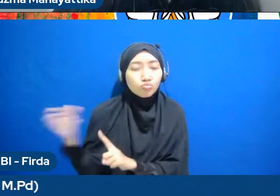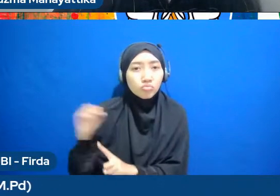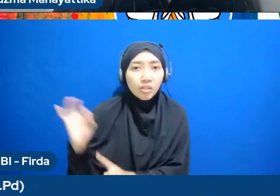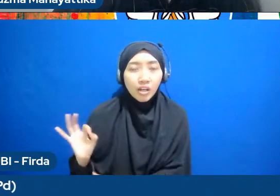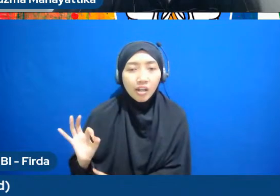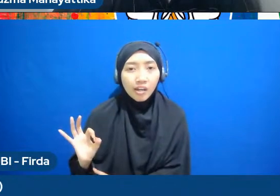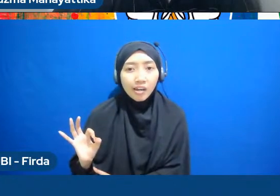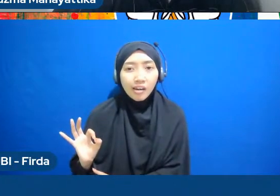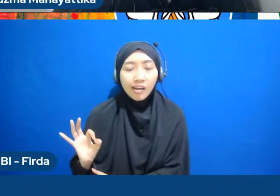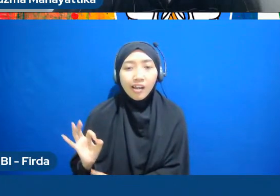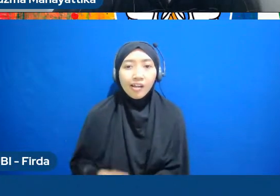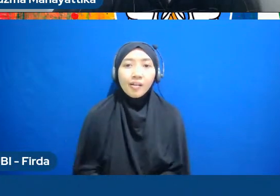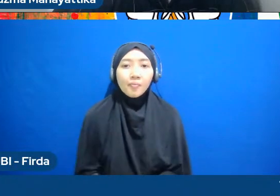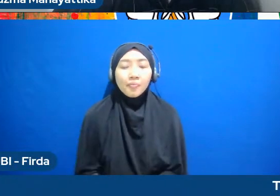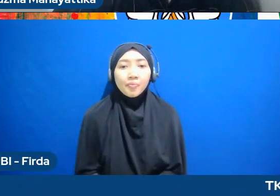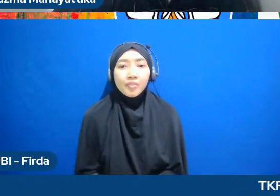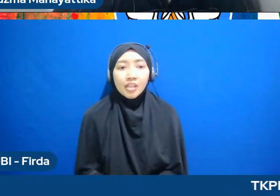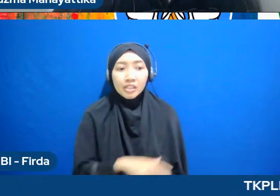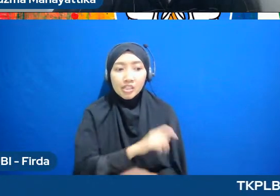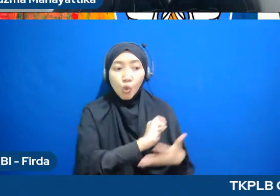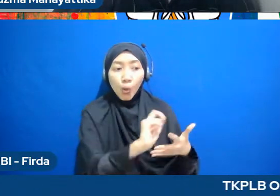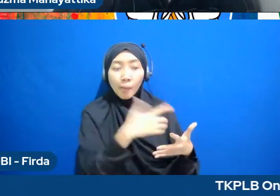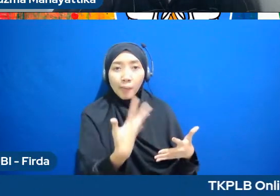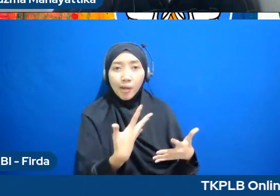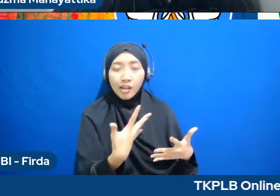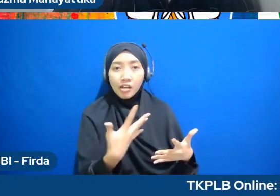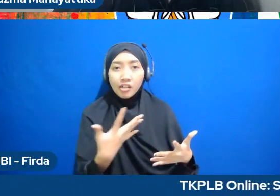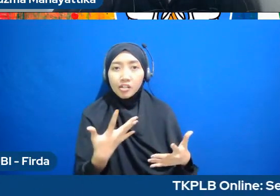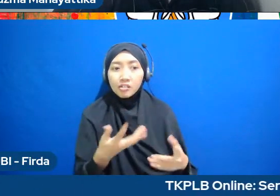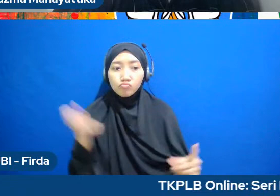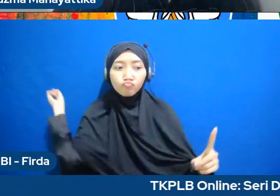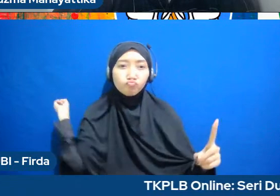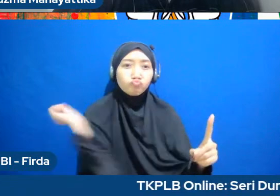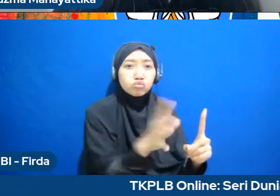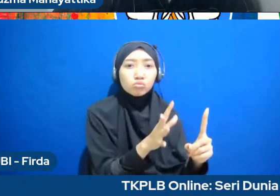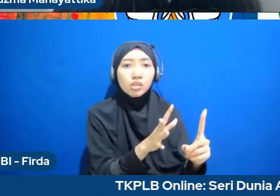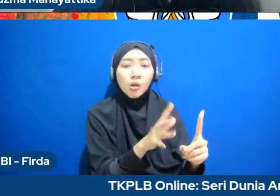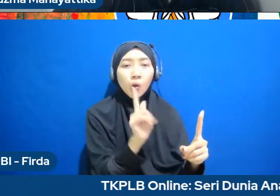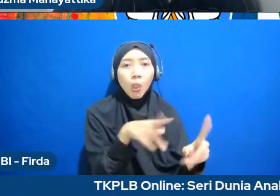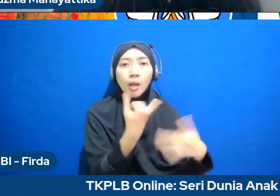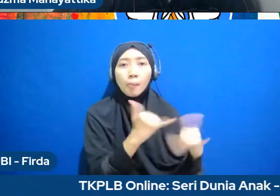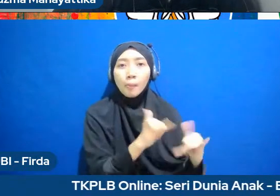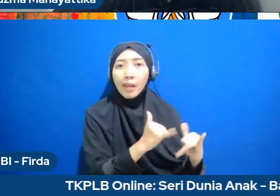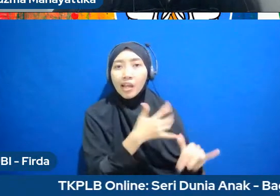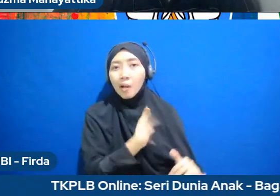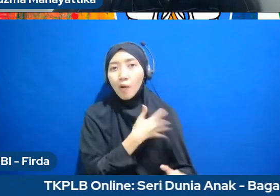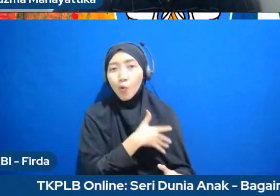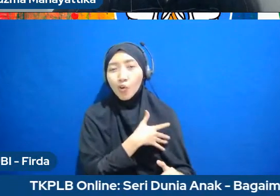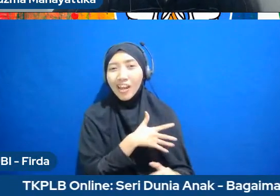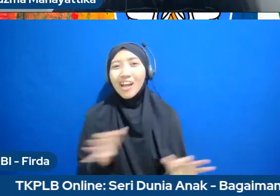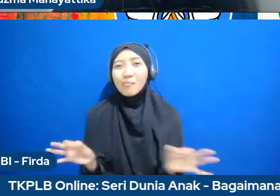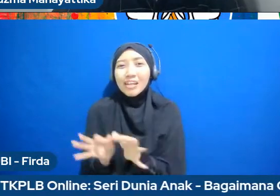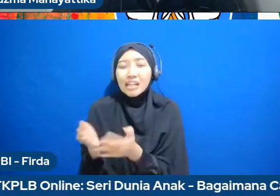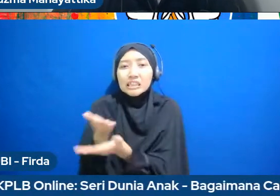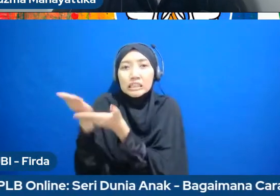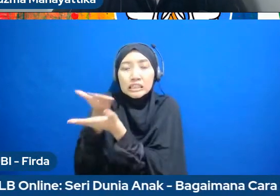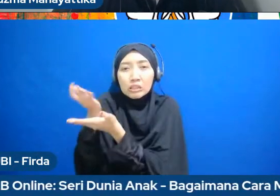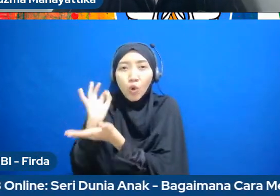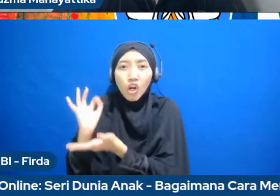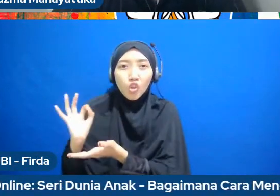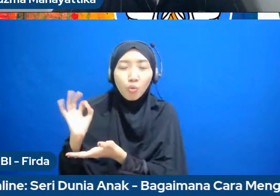dia melempar anak-anak gitu kan, ketika anak-anak yang lain tidak mau main sama dia misalnya. Jadi memang itu perlu pendekatan interaksi dengan orang